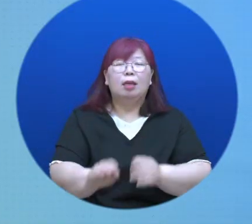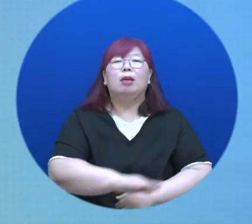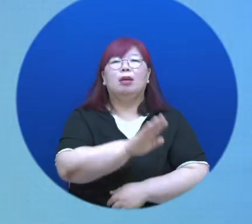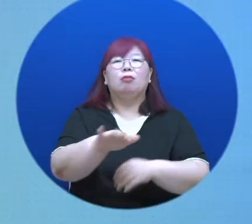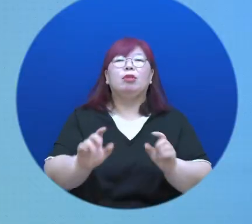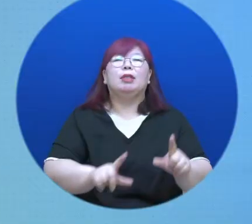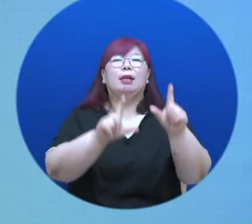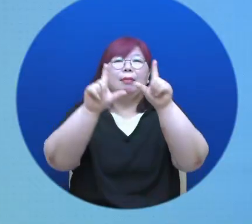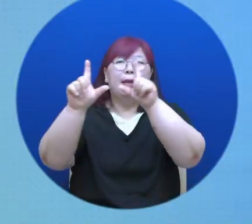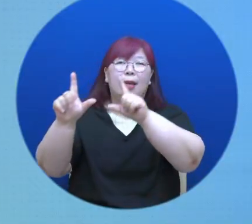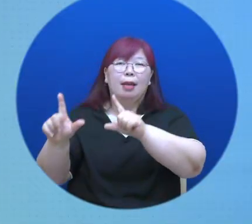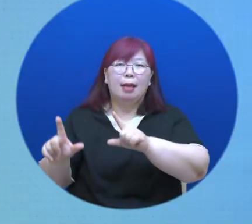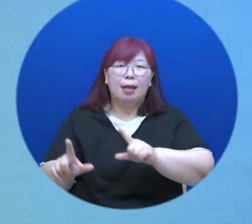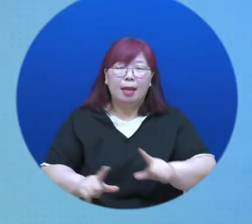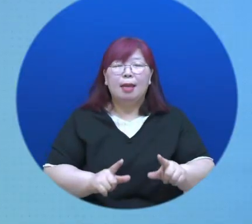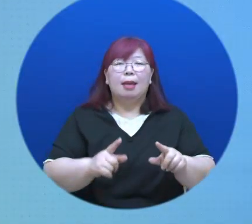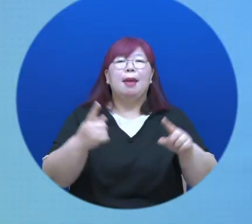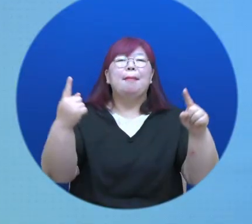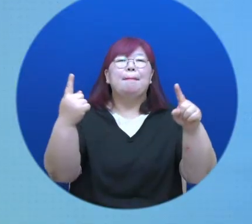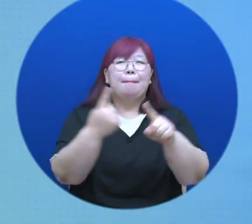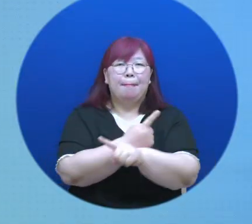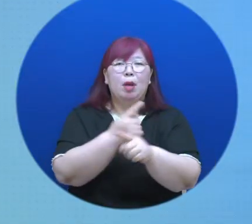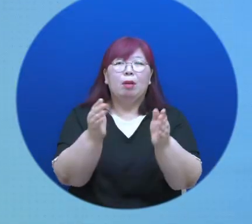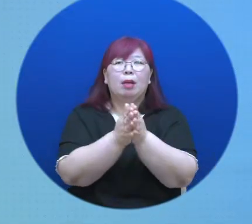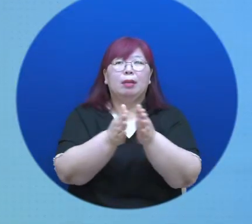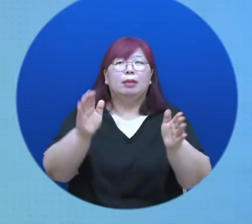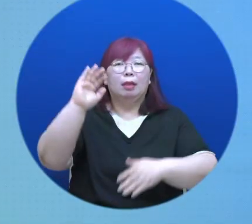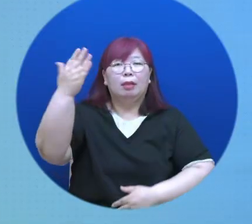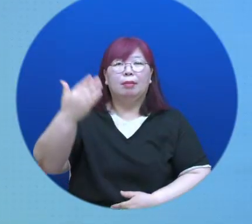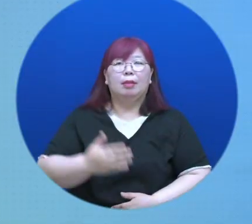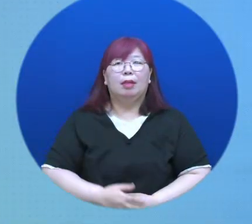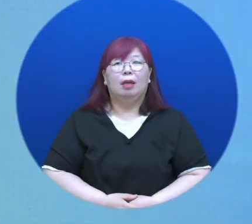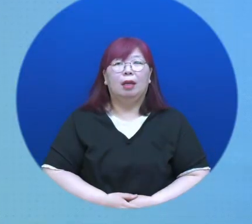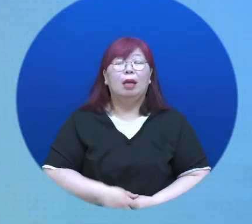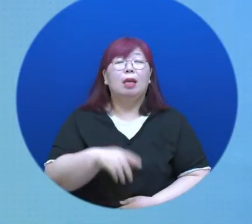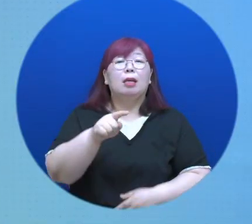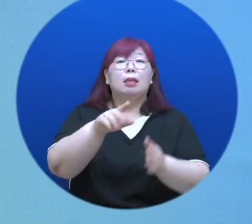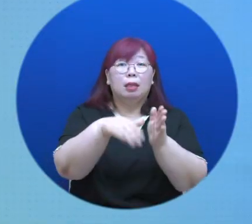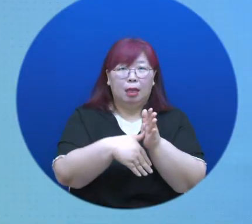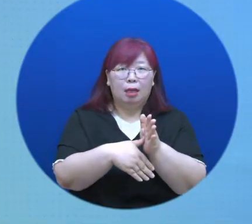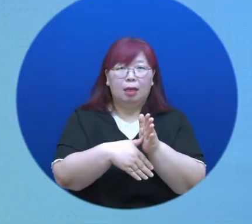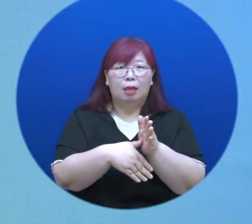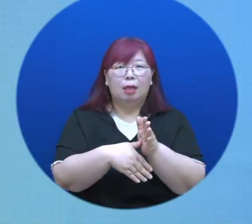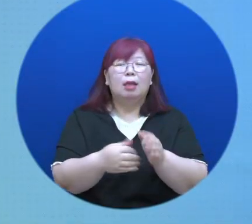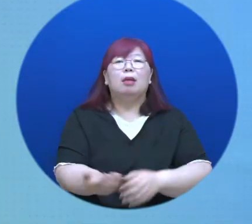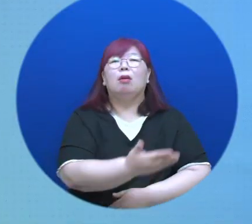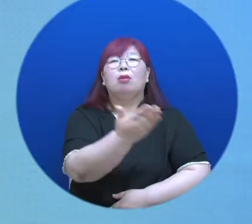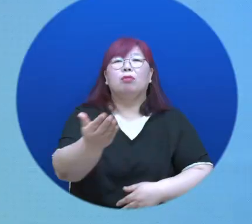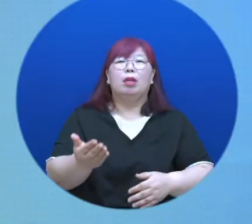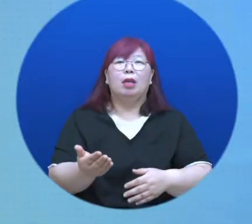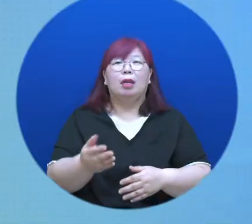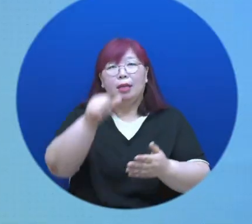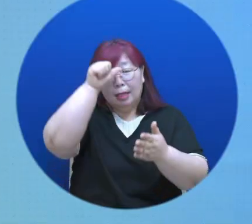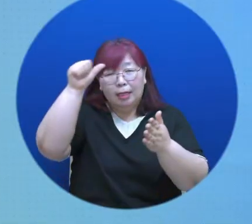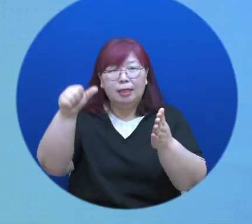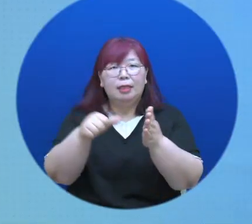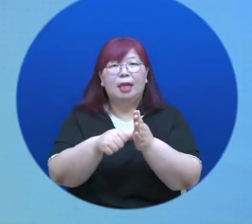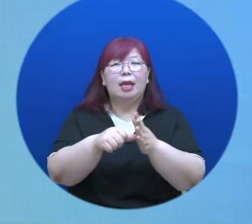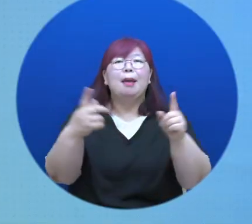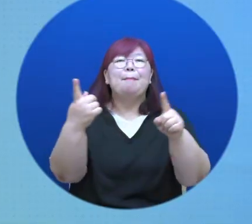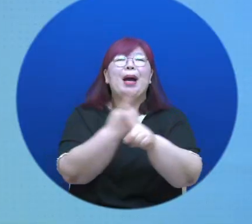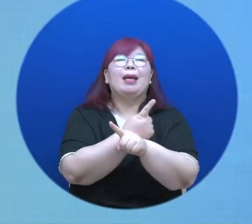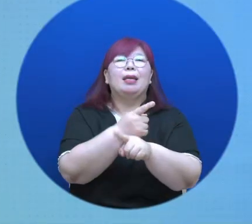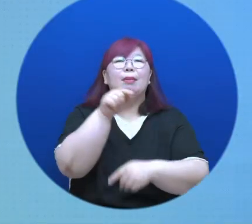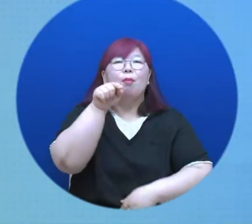삶에 반전이 시작됩니다. 그 순간이 여러분의 인생의 전환점이 될